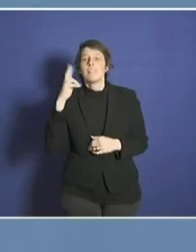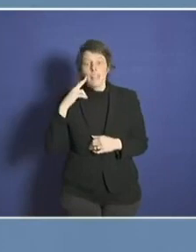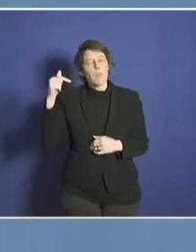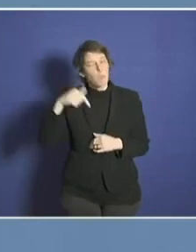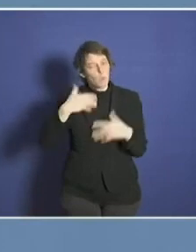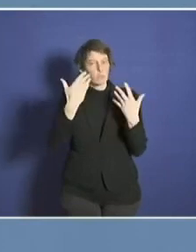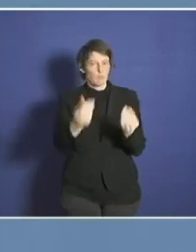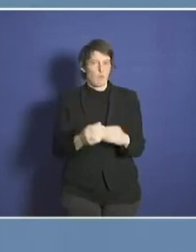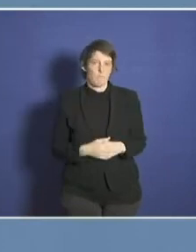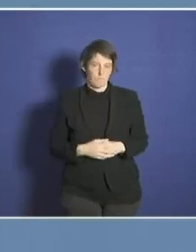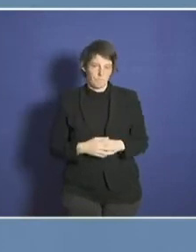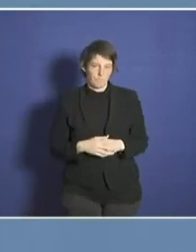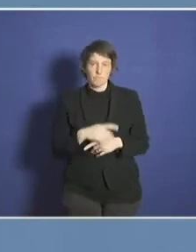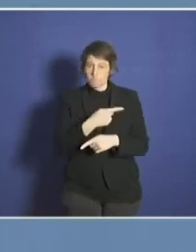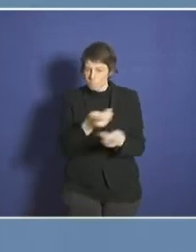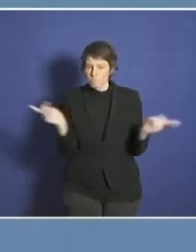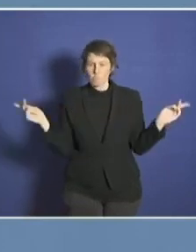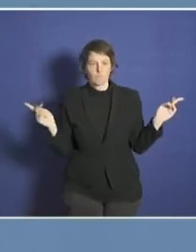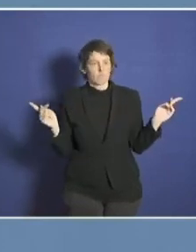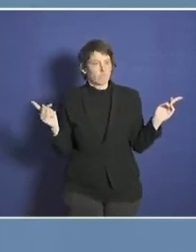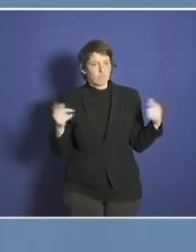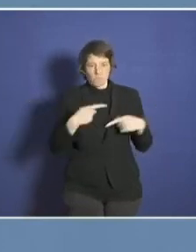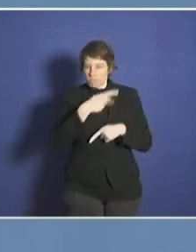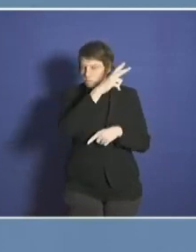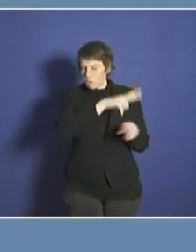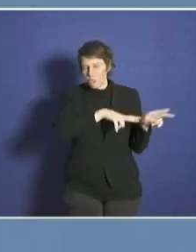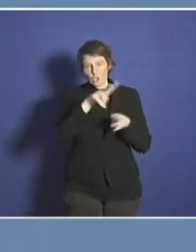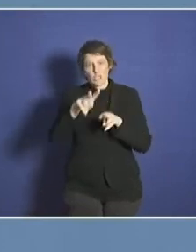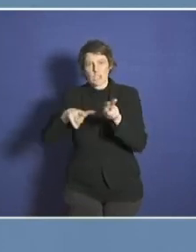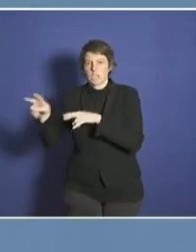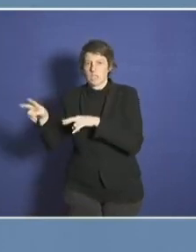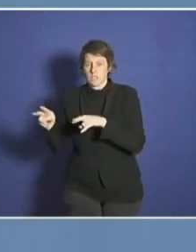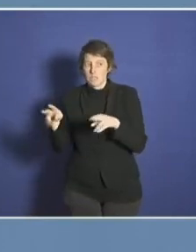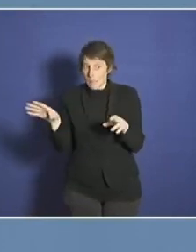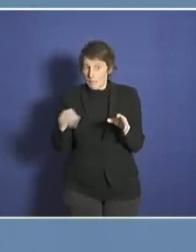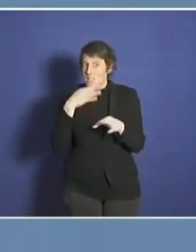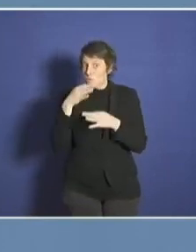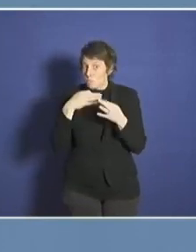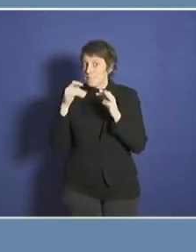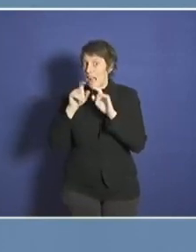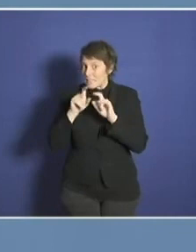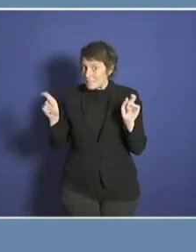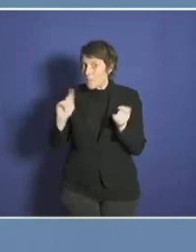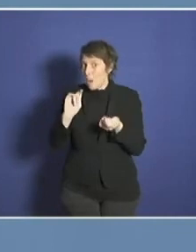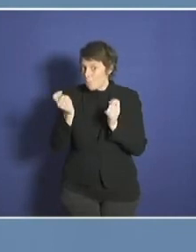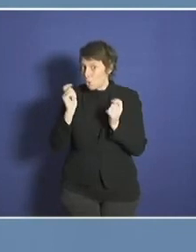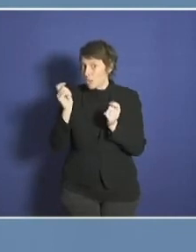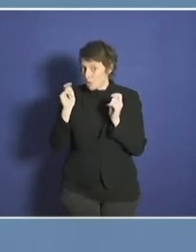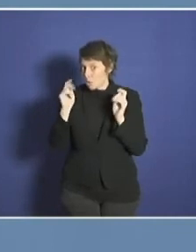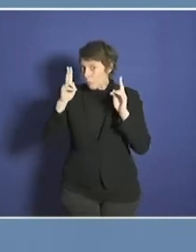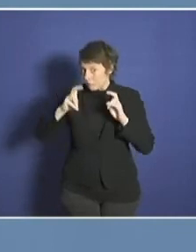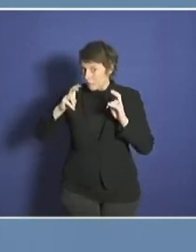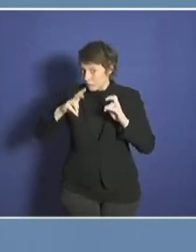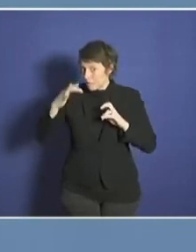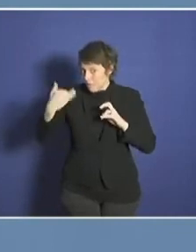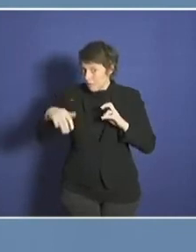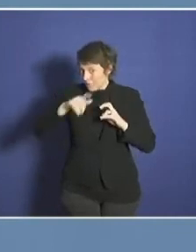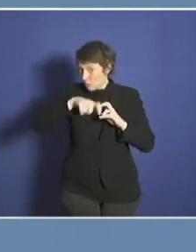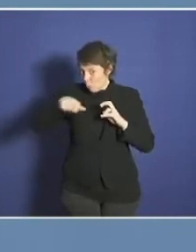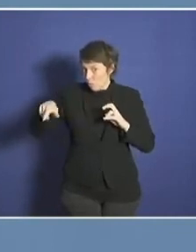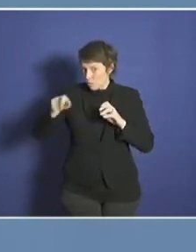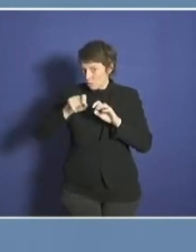haben. Das ist ein Querschnitt durch verschiedene mit diesem Spezialthema Mutation und derzeitige pandemische